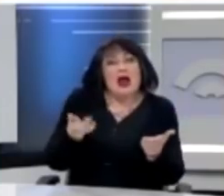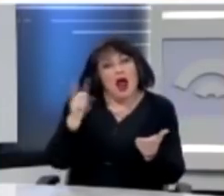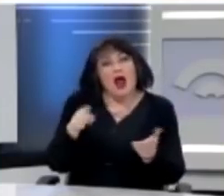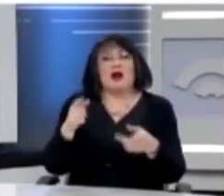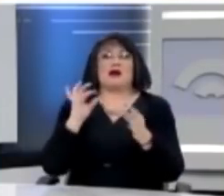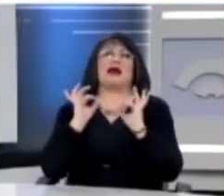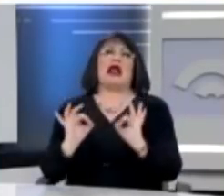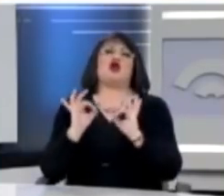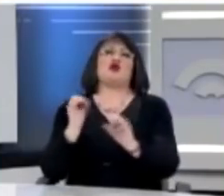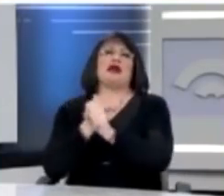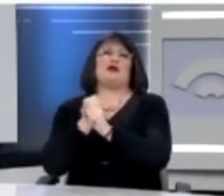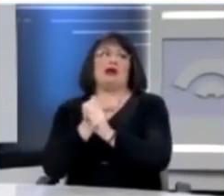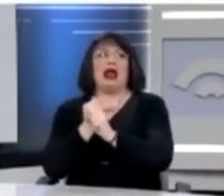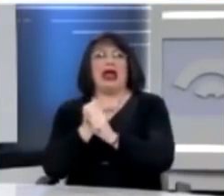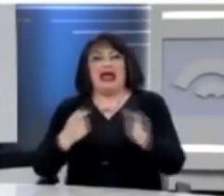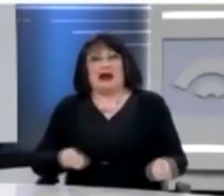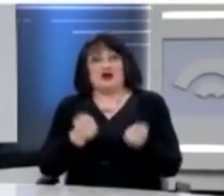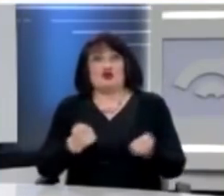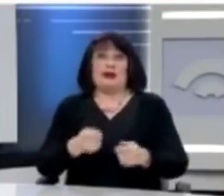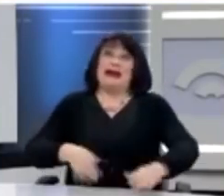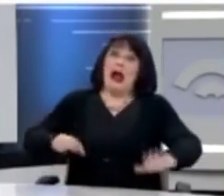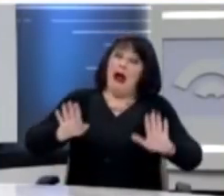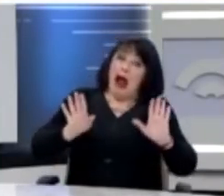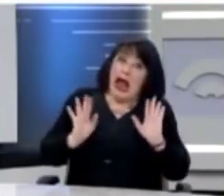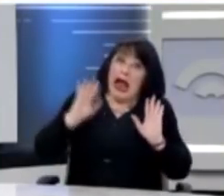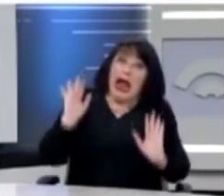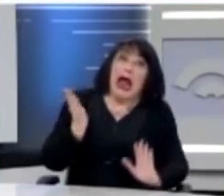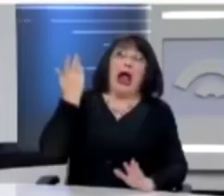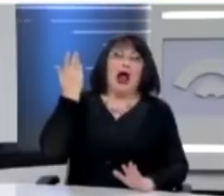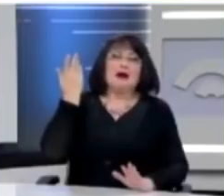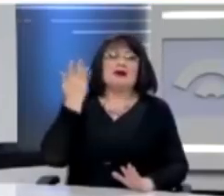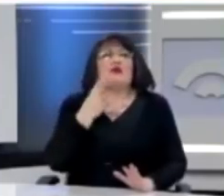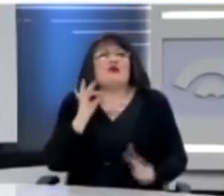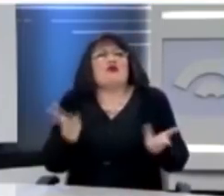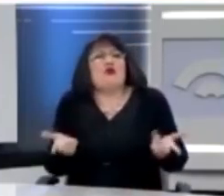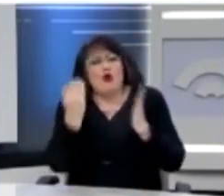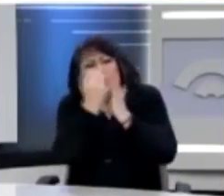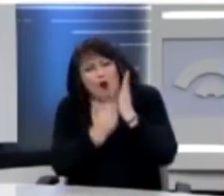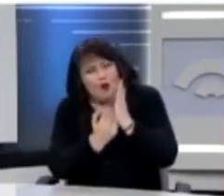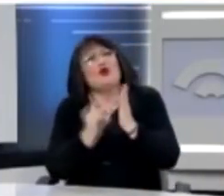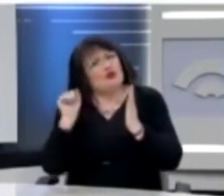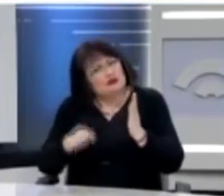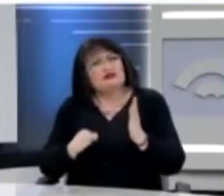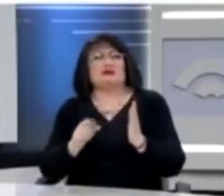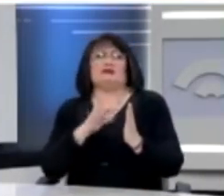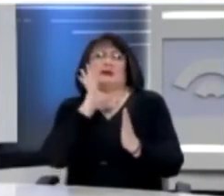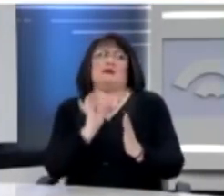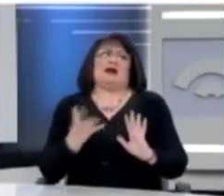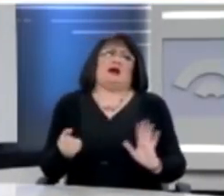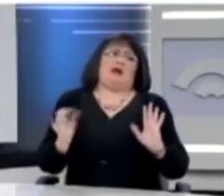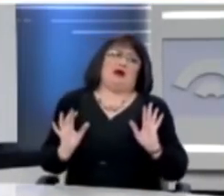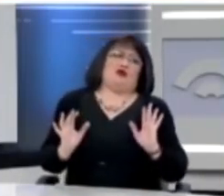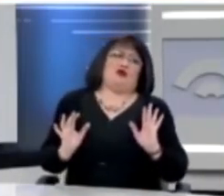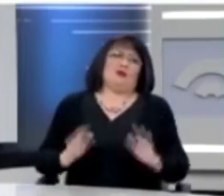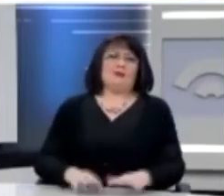με κανονική απασχόληση, εκτός αν συντρέχουν λόγοι που τον δικαιολογούν. Θα